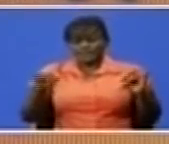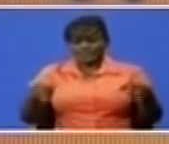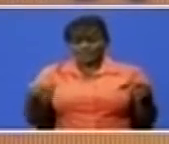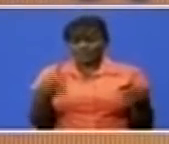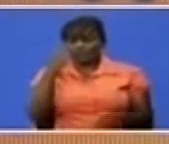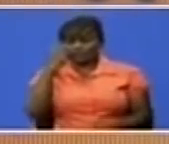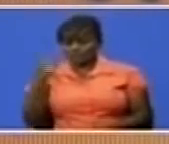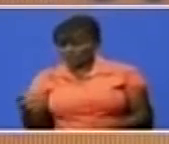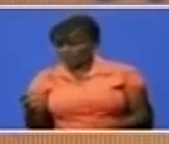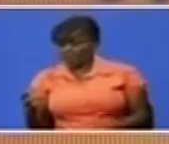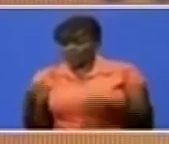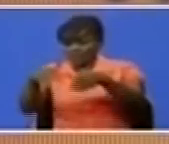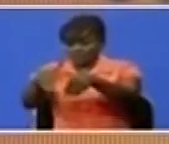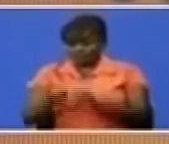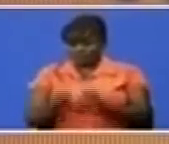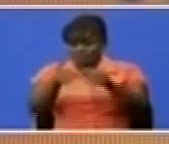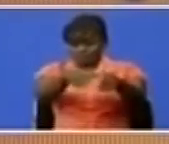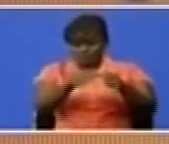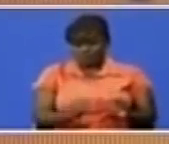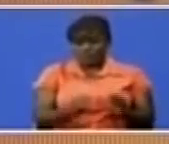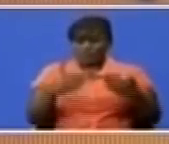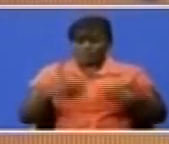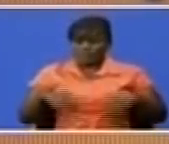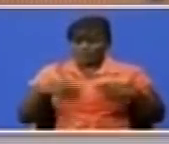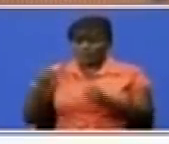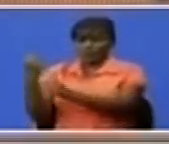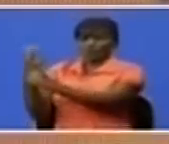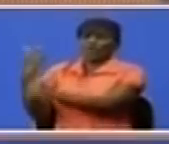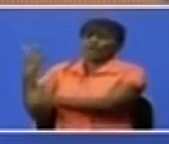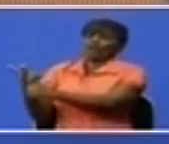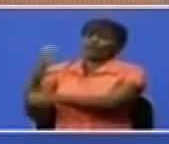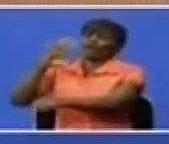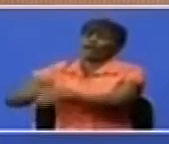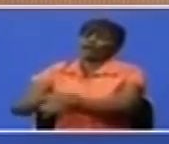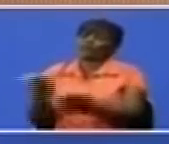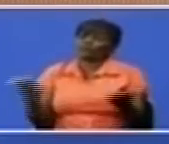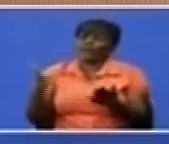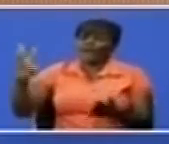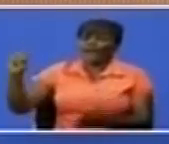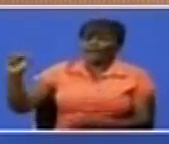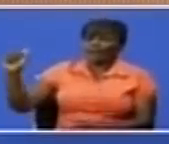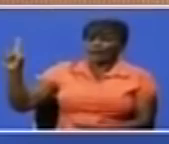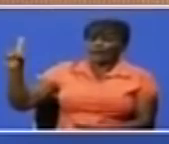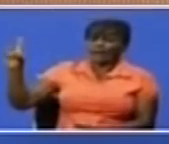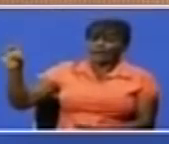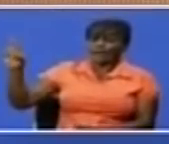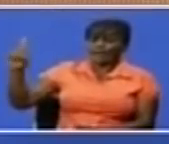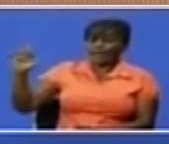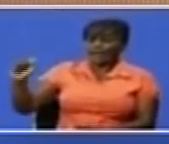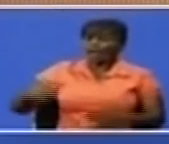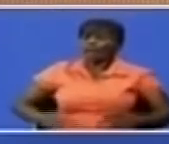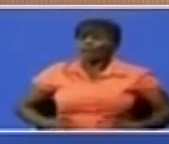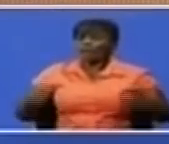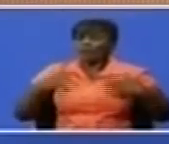ya kusikitisha ambapo makaburi yaliyofukia watu 12 yamepatikana katika kaunti ya Mandera huku miili hiyo ikionekana